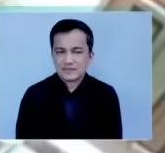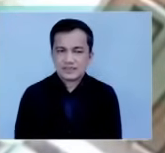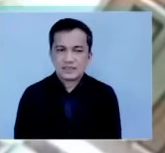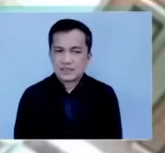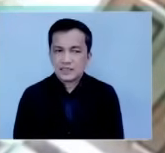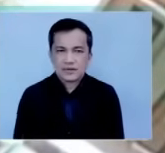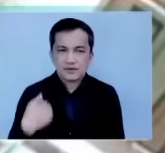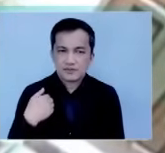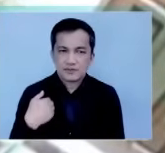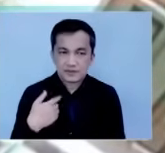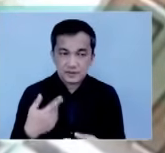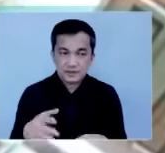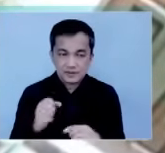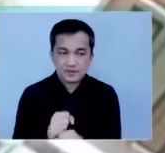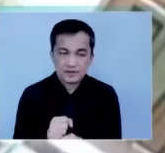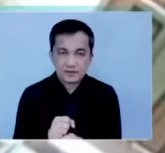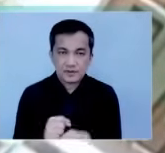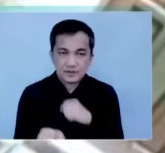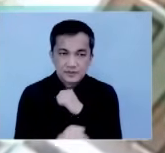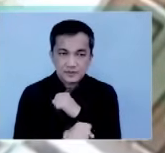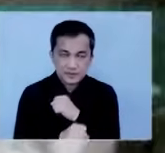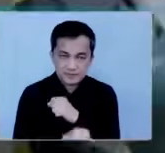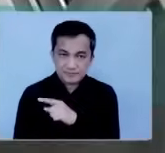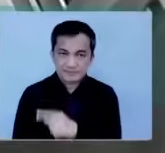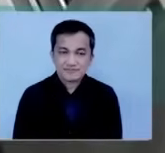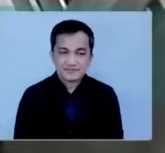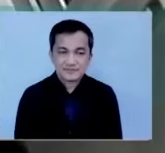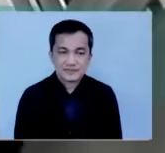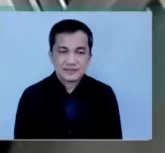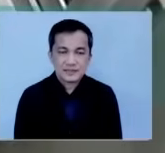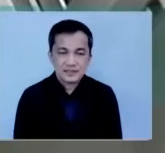diyan natapos ang pagsalakay ng mga kawatan